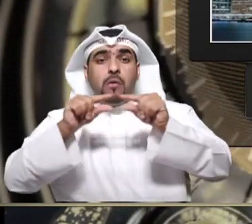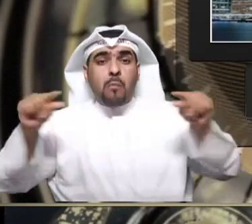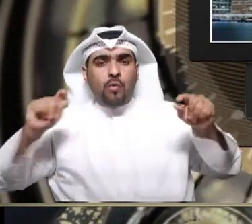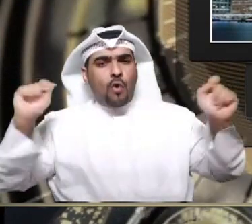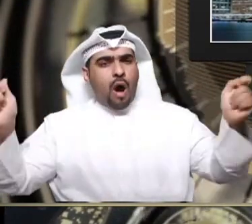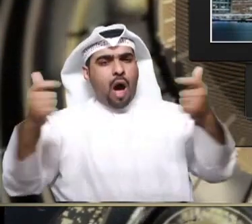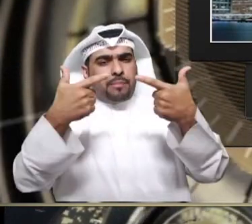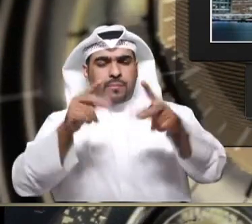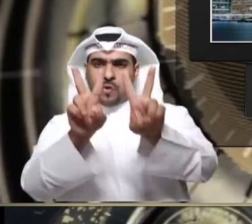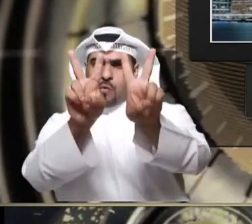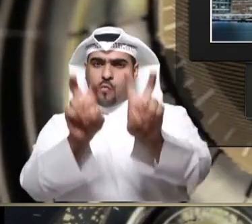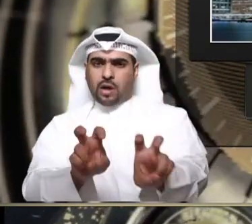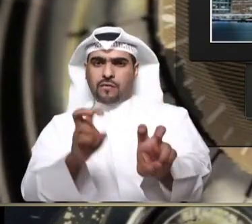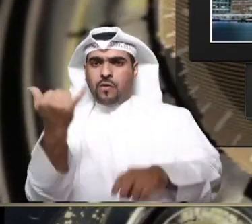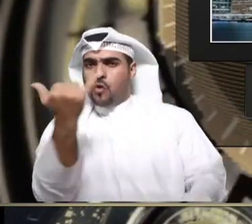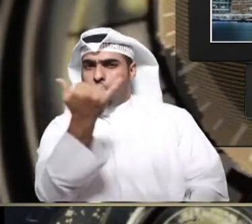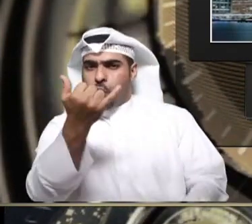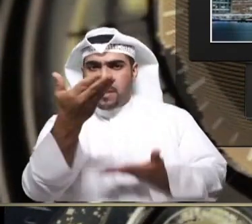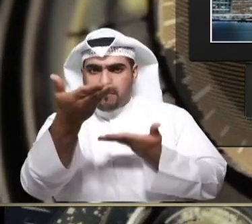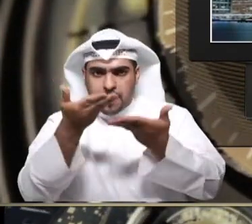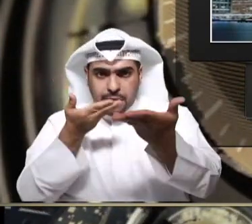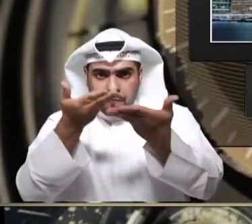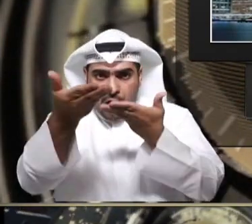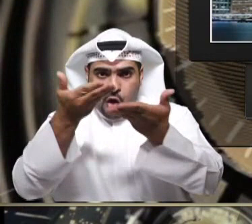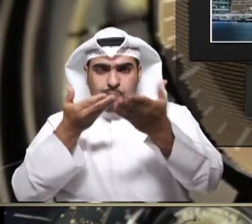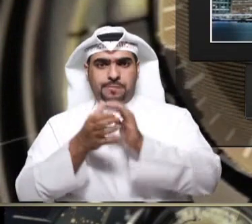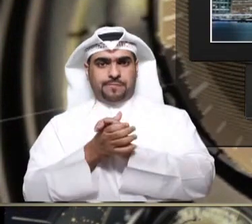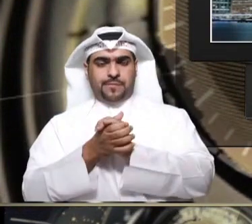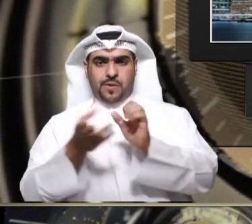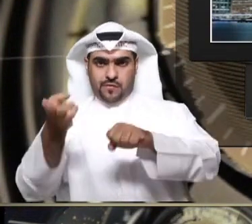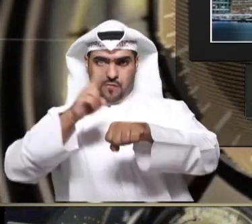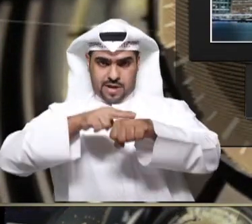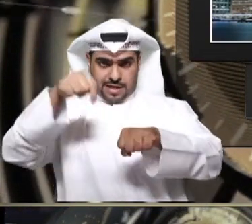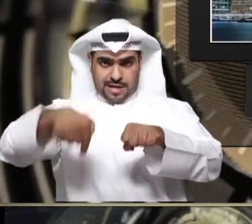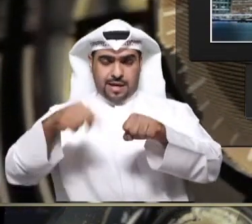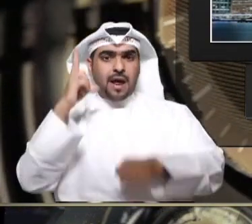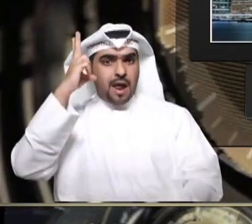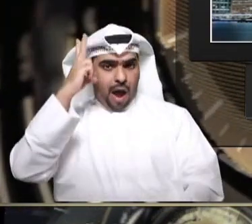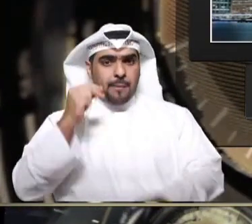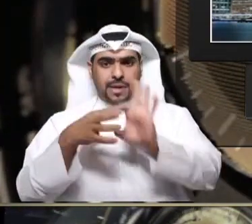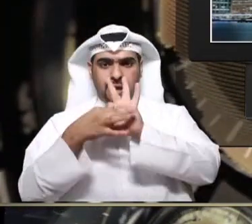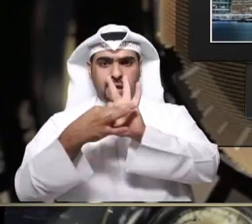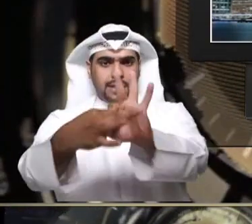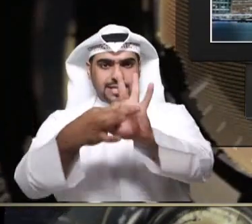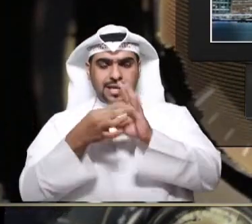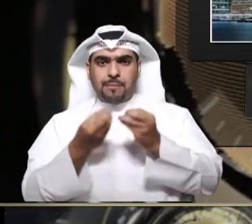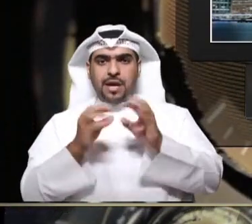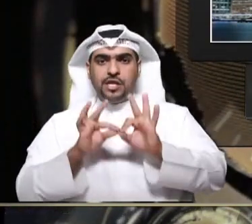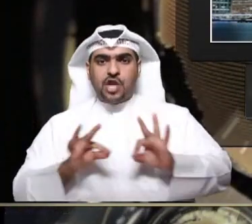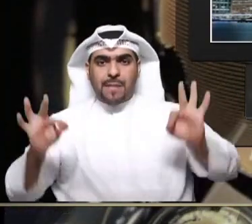حروب، وكذلك أيضا كيفية تطوير التعاون بين جامعة الدول العربية ومجلس الأمن،